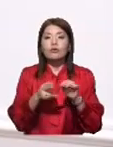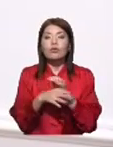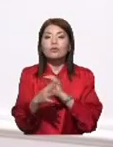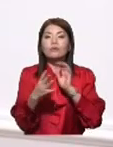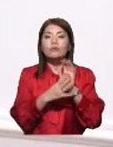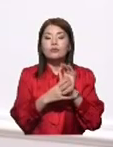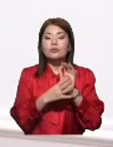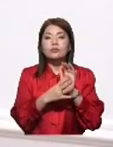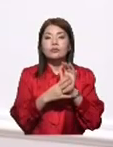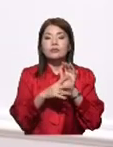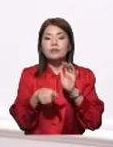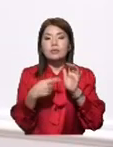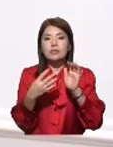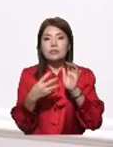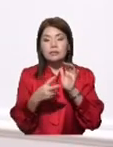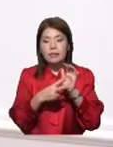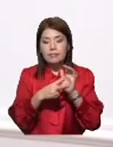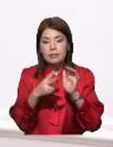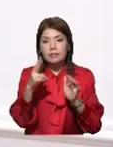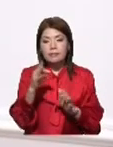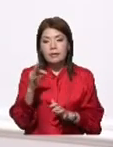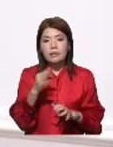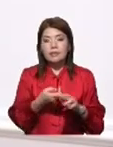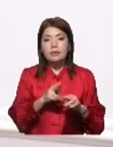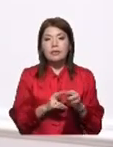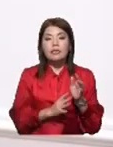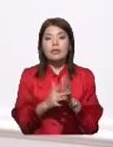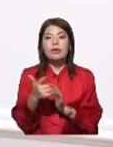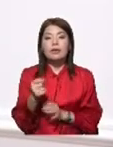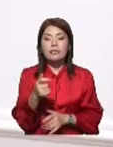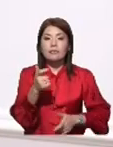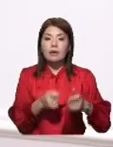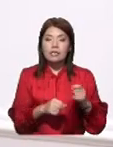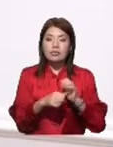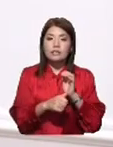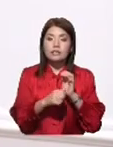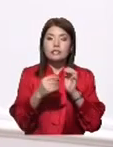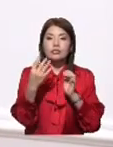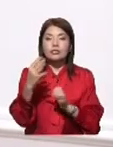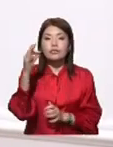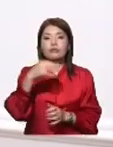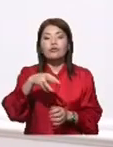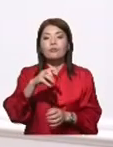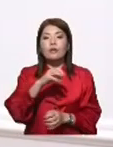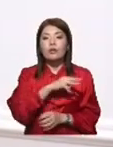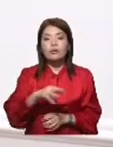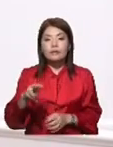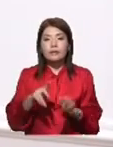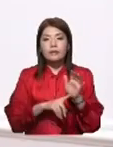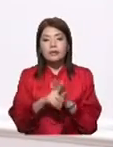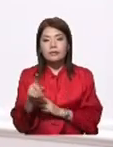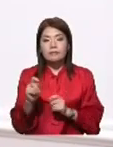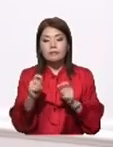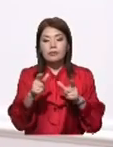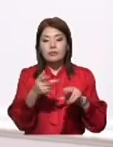При средней урожайности 9,7 центнеров с гектара намолочено 16,4 миллионов тонн зерна в первоначальном весе.